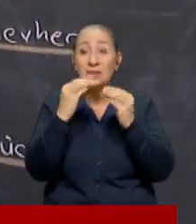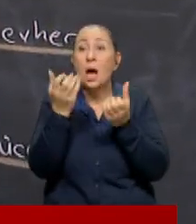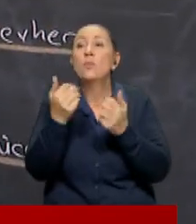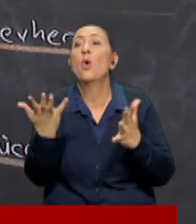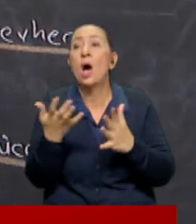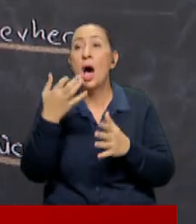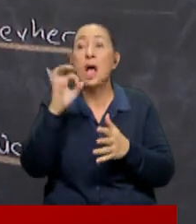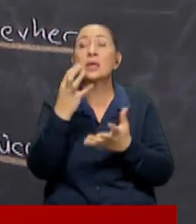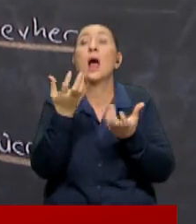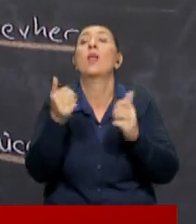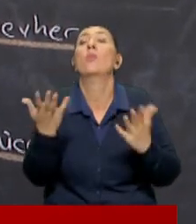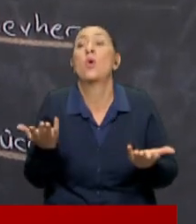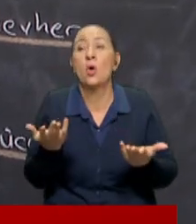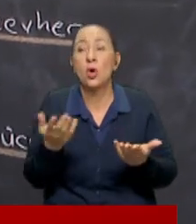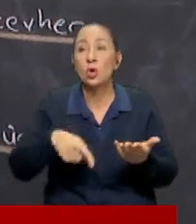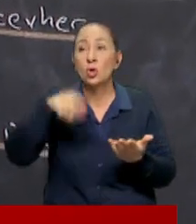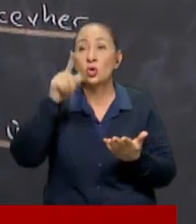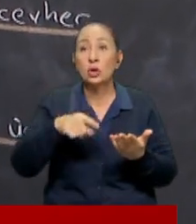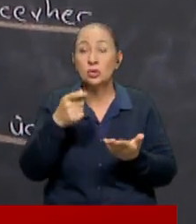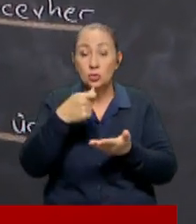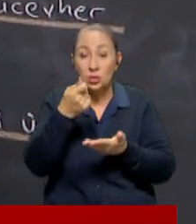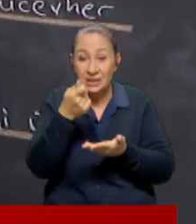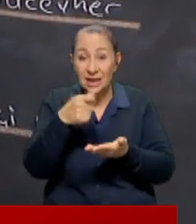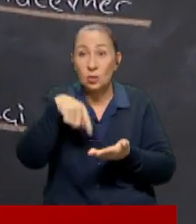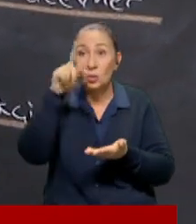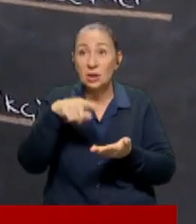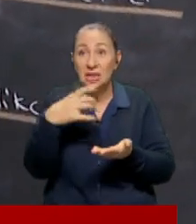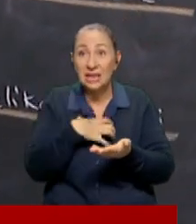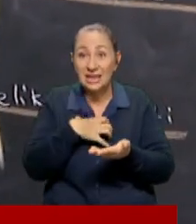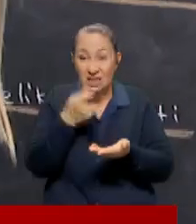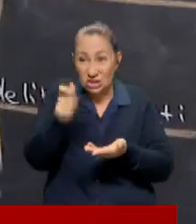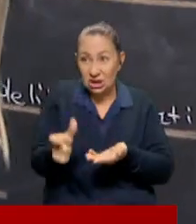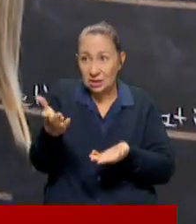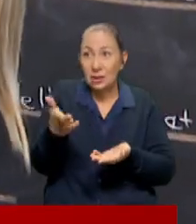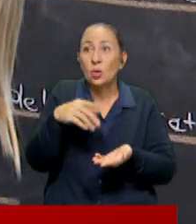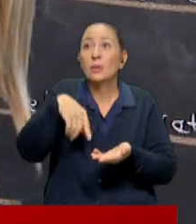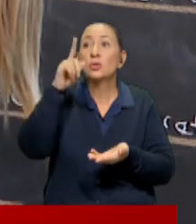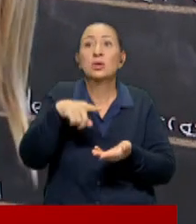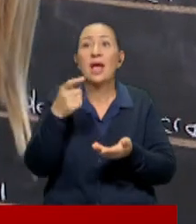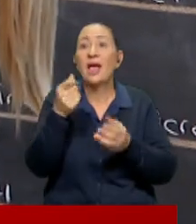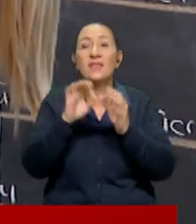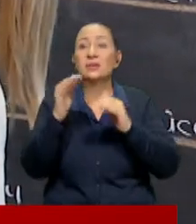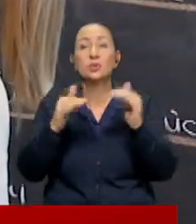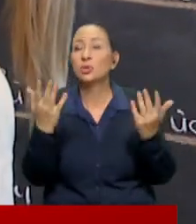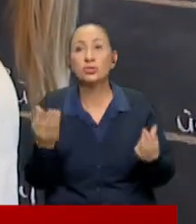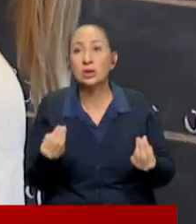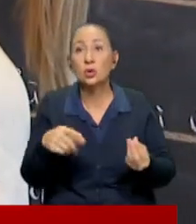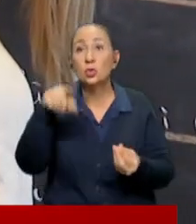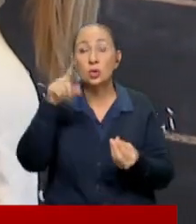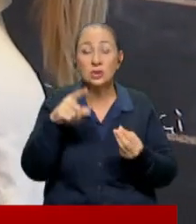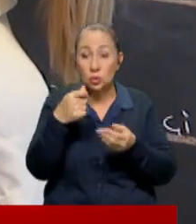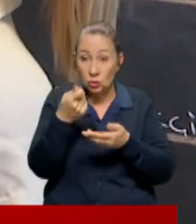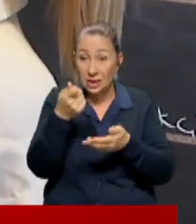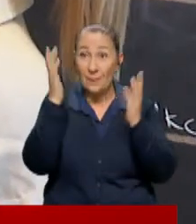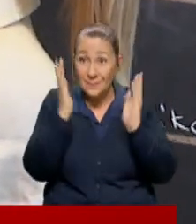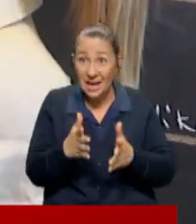tüketmiyor, altın mücevher tüketmiyor. Gündelikçi ücretine, zaten gündelikçi kendisi işçi. O zaman gündelikçinin enflasyonu ne olacak? Gündelikçi